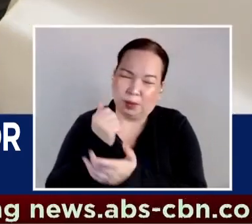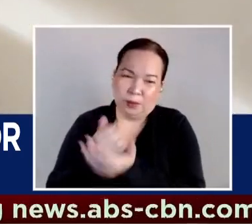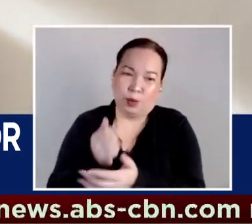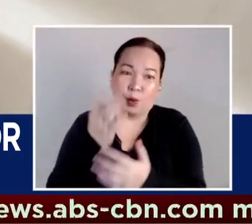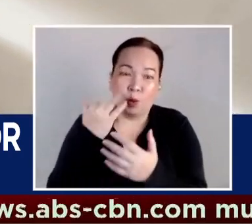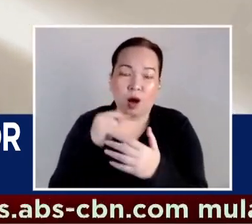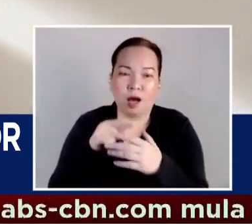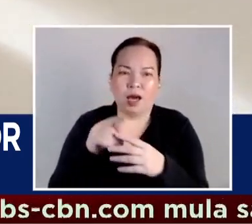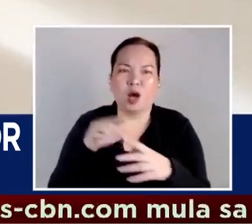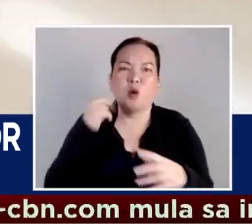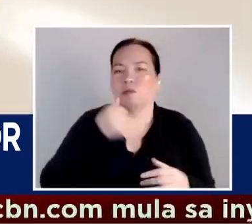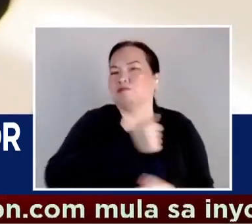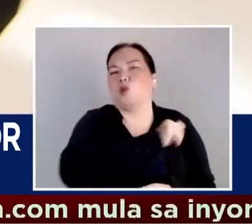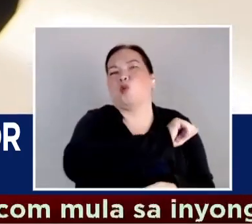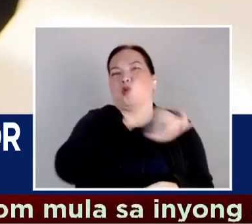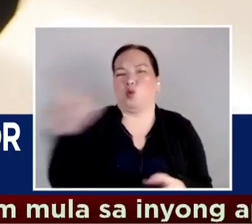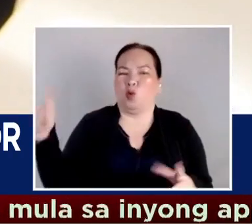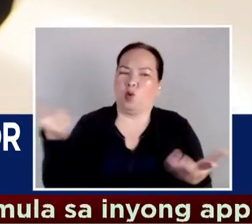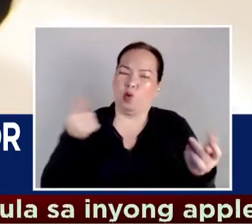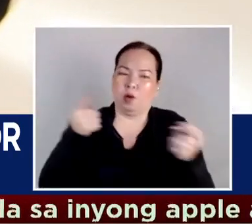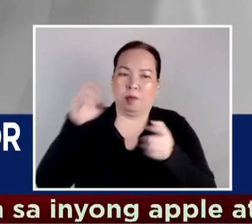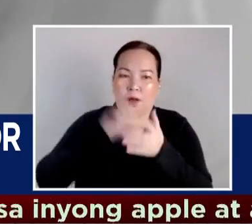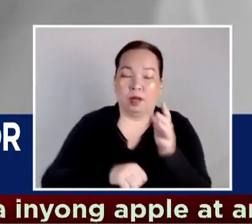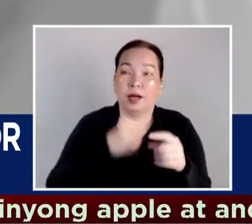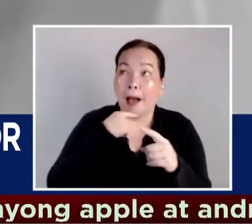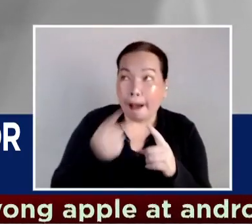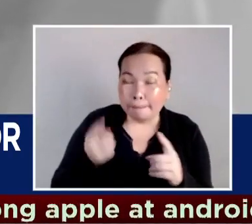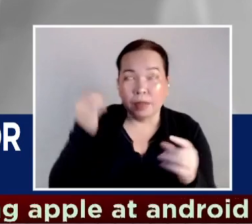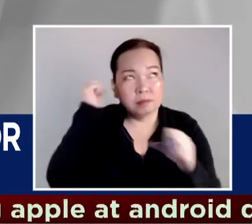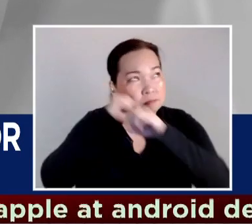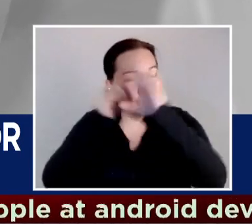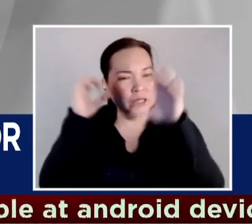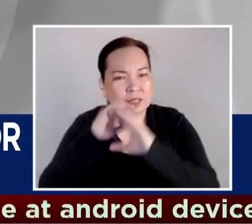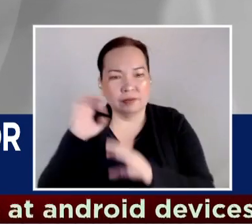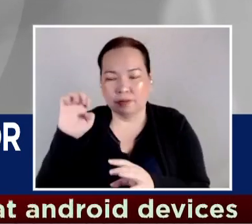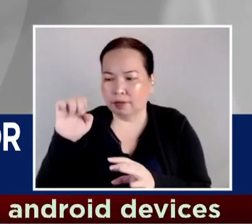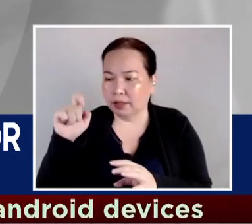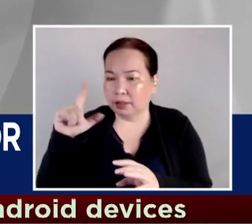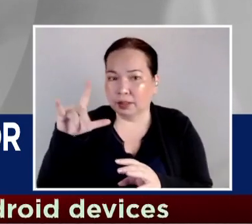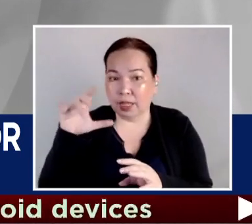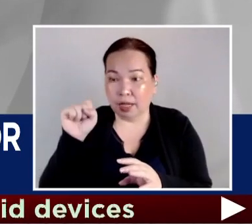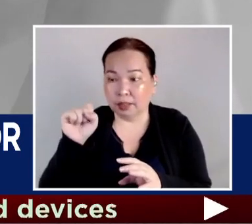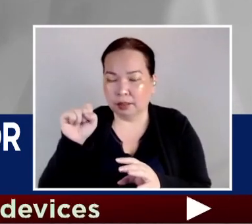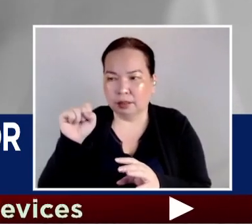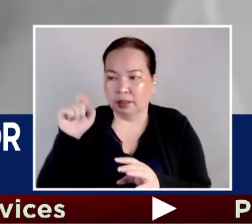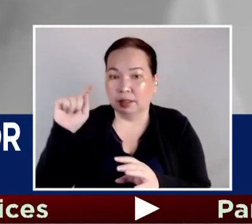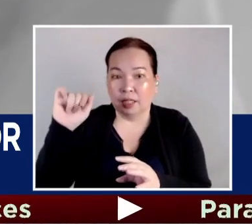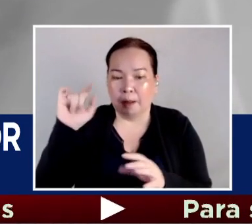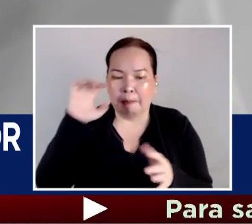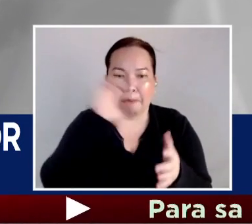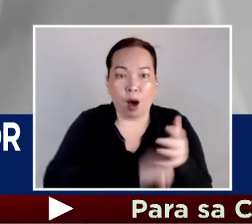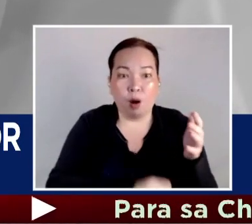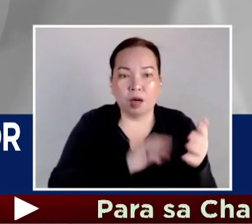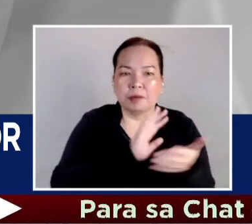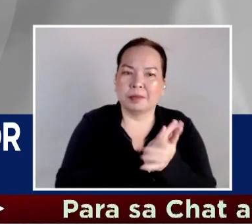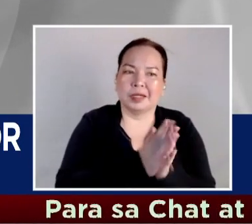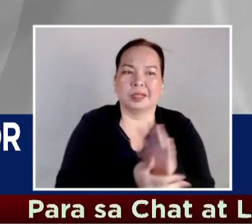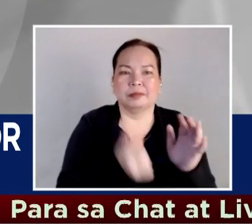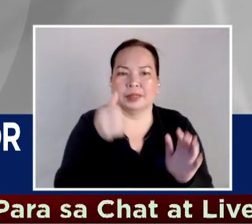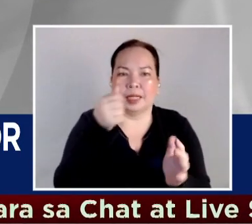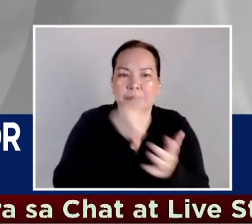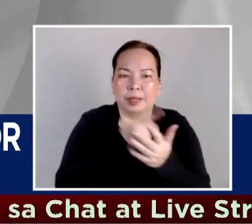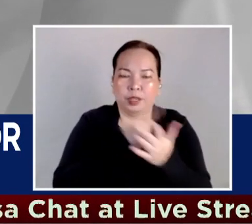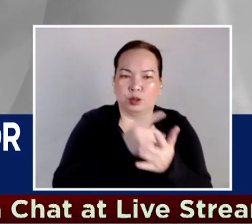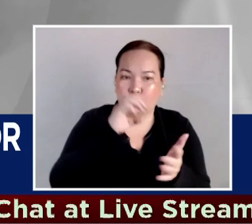eh. Kung aalisin muna ang excise tax, 10 pesos ang ibababa sa presyo ng gasolina, 6 pesos sa